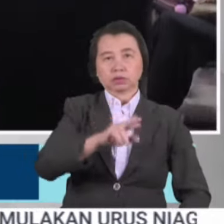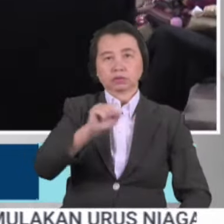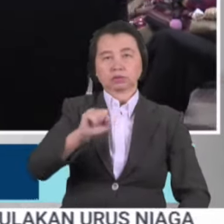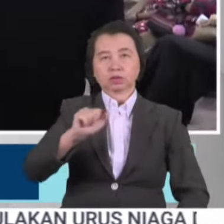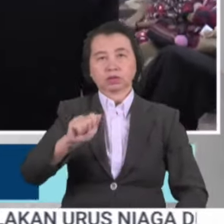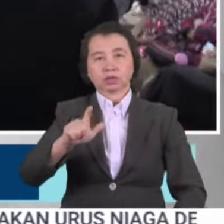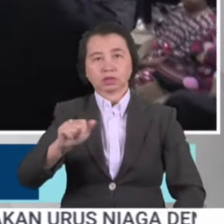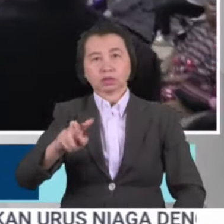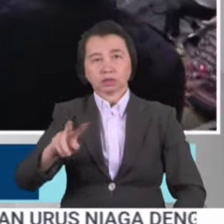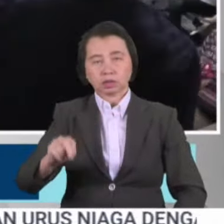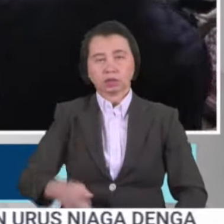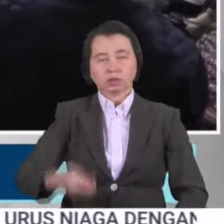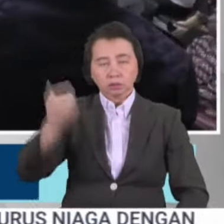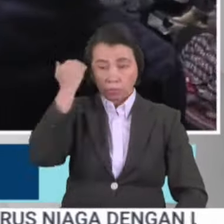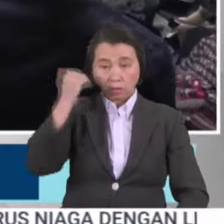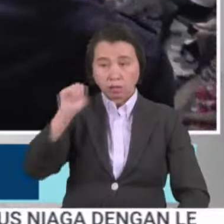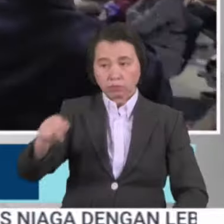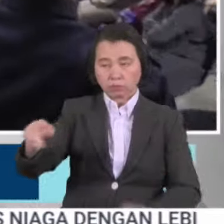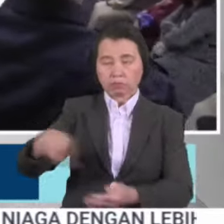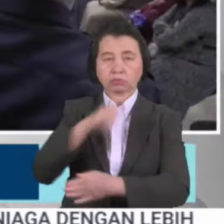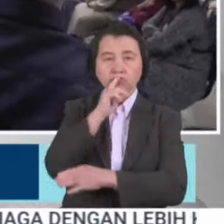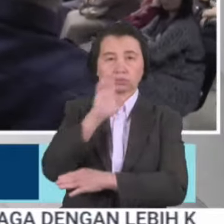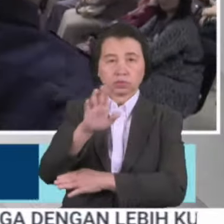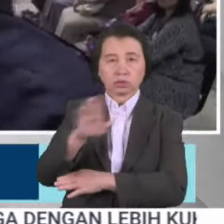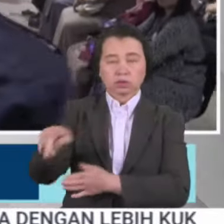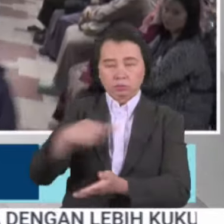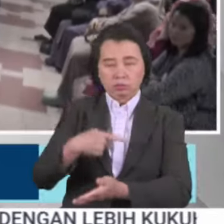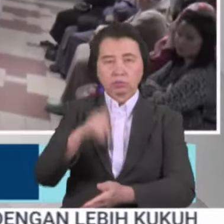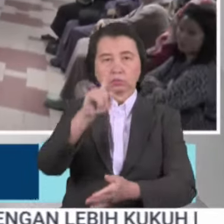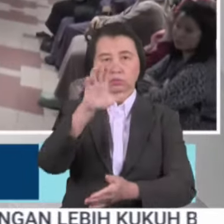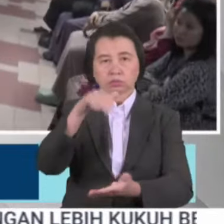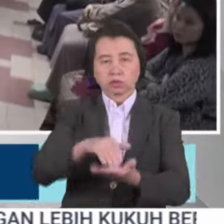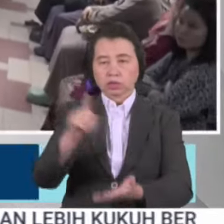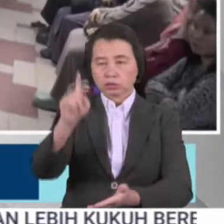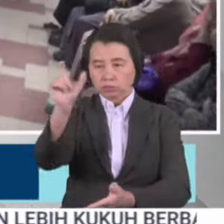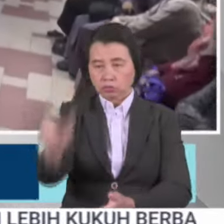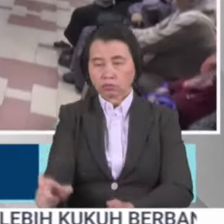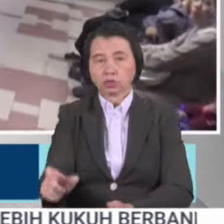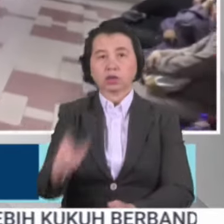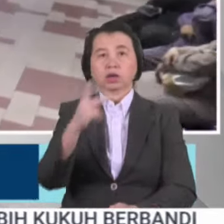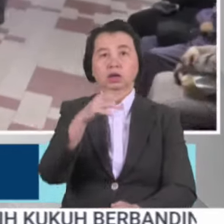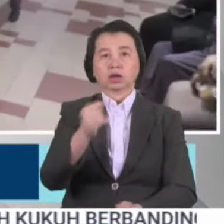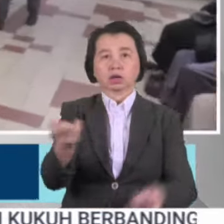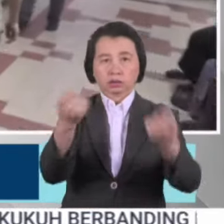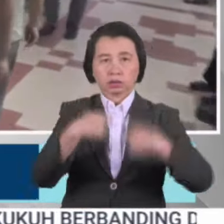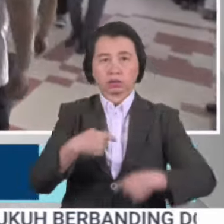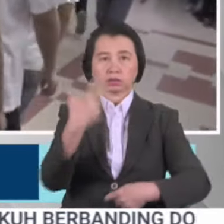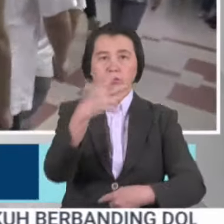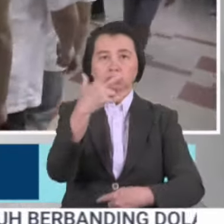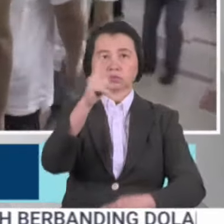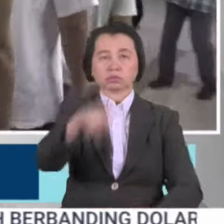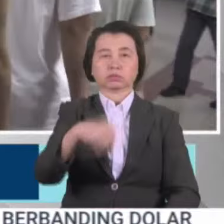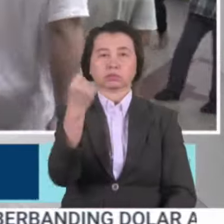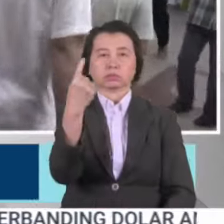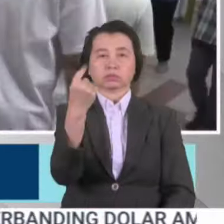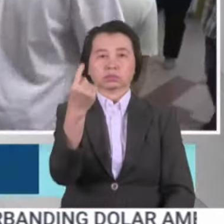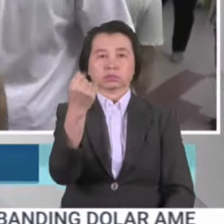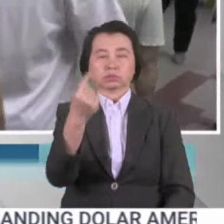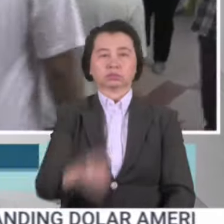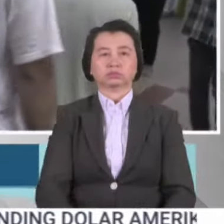Salini. Mahkamah membenarkan dijamin RM5,000 setiap seorang tertuduh. Kes disebut semula 13 November depan.